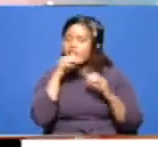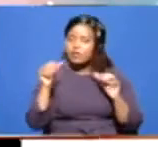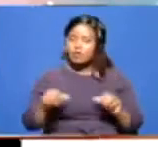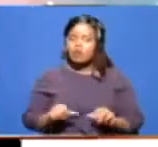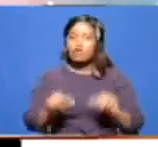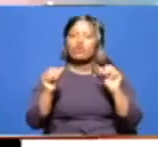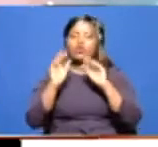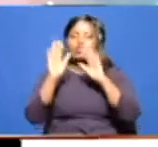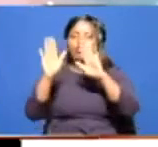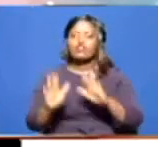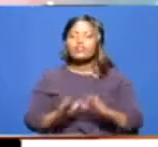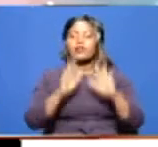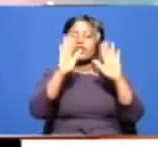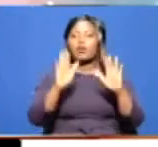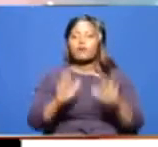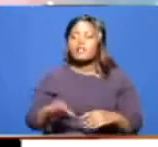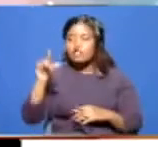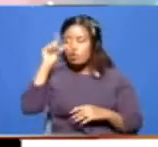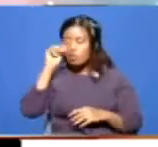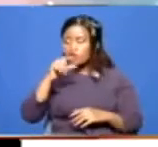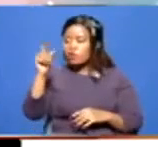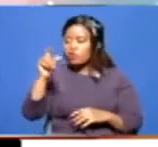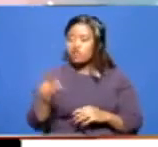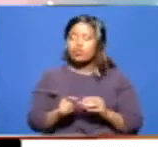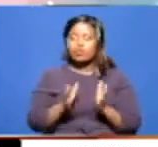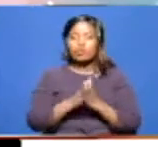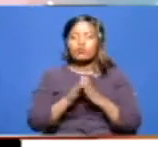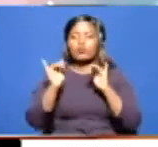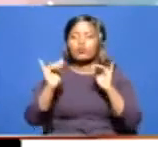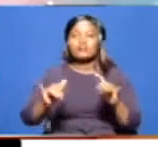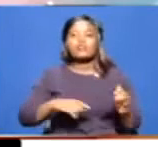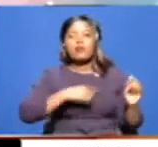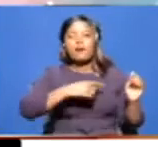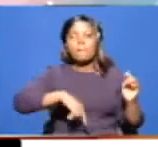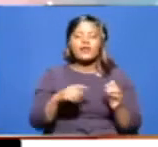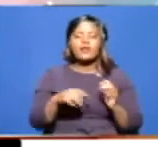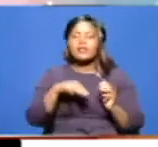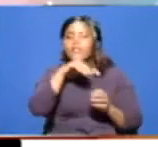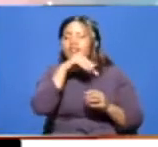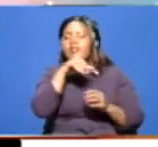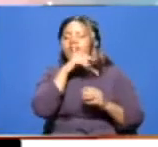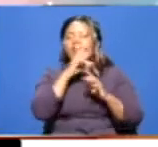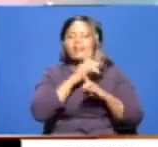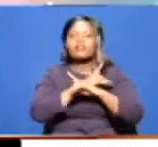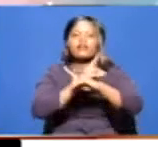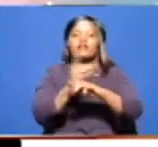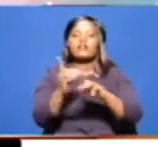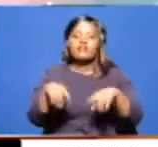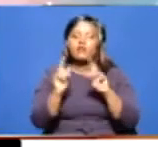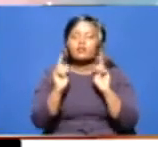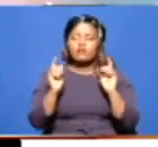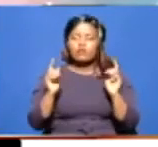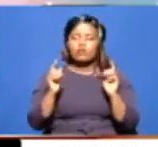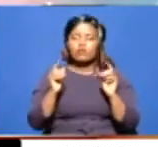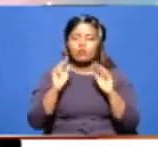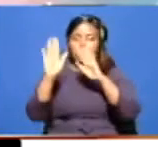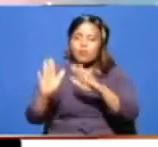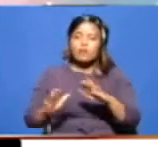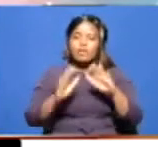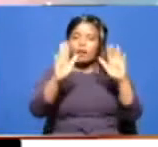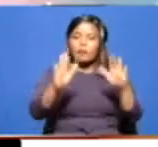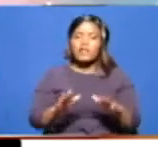Pwani huku akikita kambi mjini Malindi. Raila alitetea mpango wake wa maslahi ya kijamii akisema kuwa umefaulu katika nchi